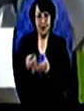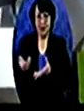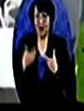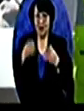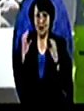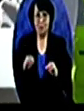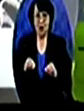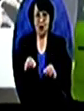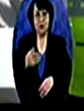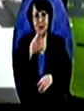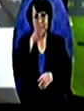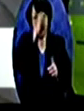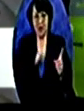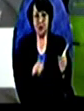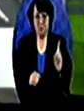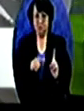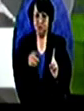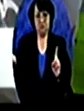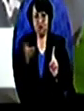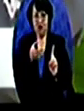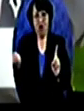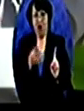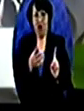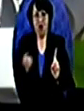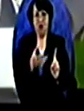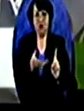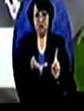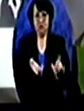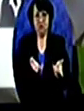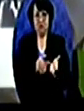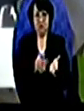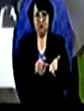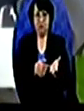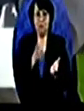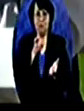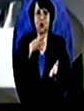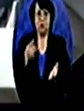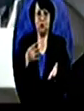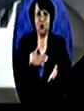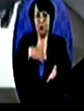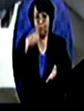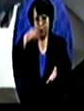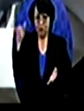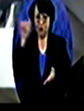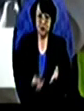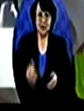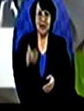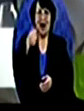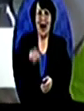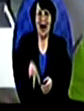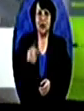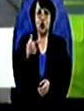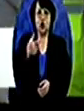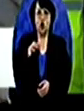ярь. Тийм ээ. Манай улсын маань одоо гал голомт шүү дээ Багнуур чинь. Хамгийн стратеги ач холбогдолтой Улаанбаатар хотын бүх